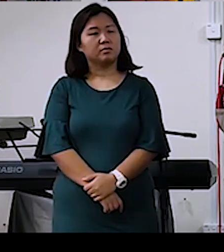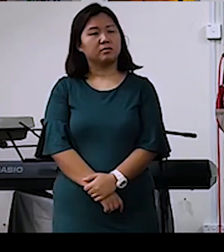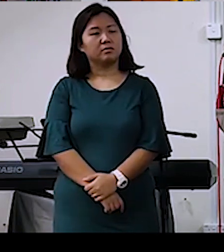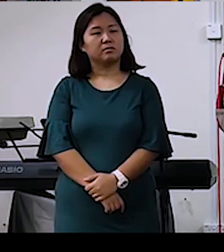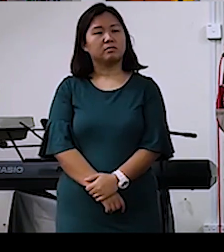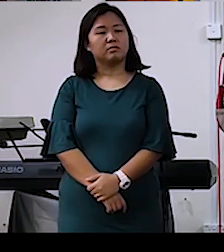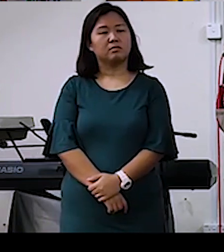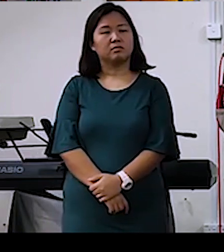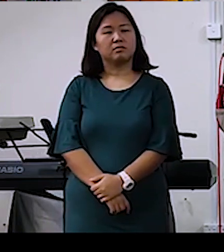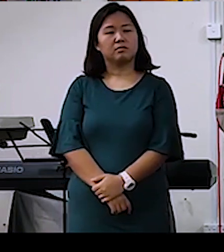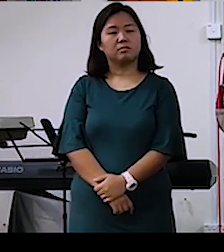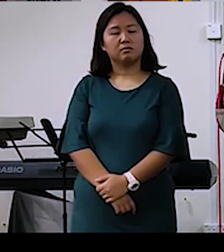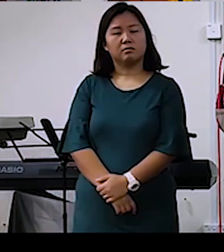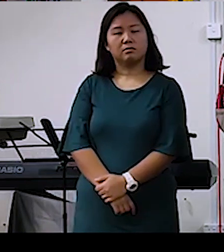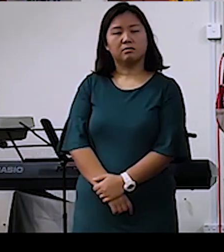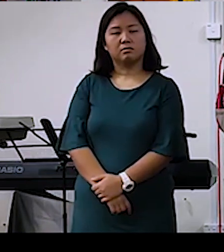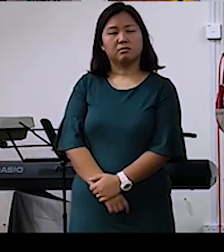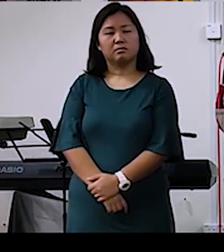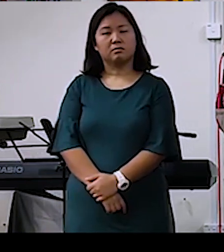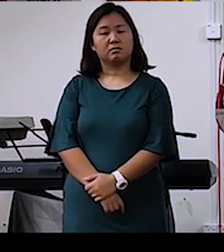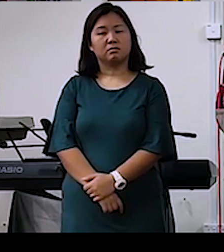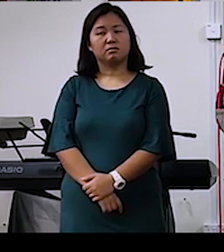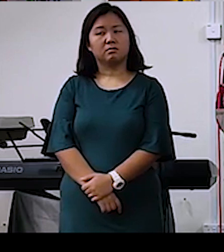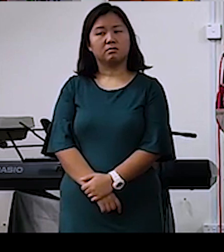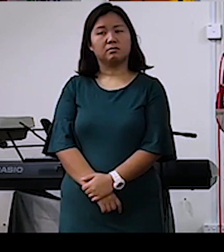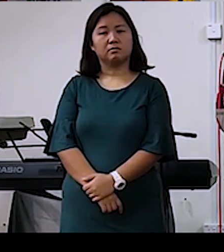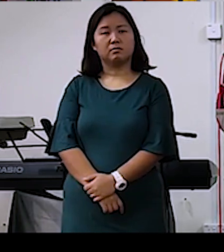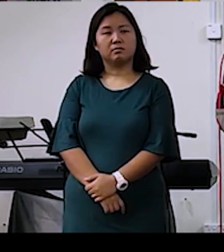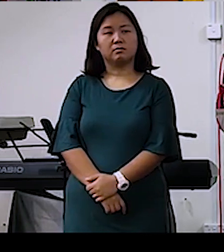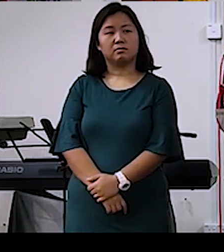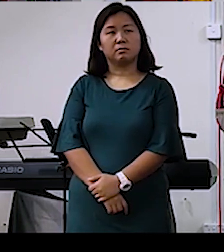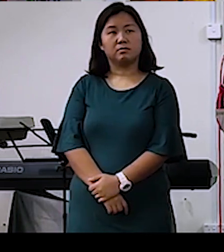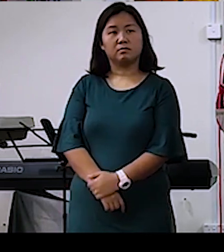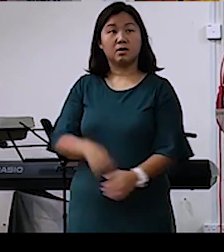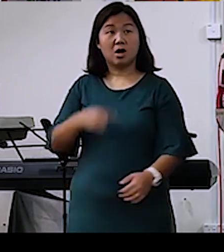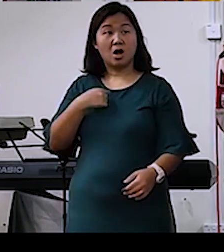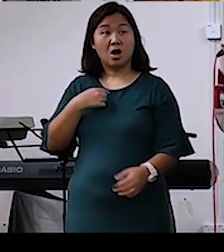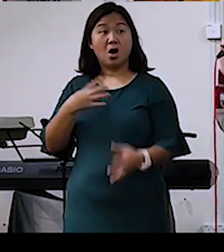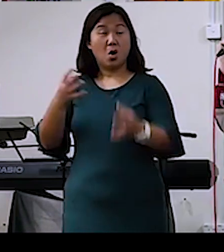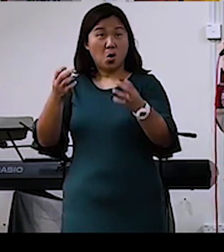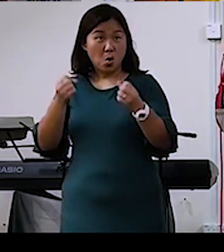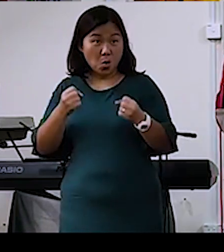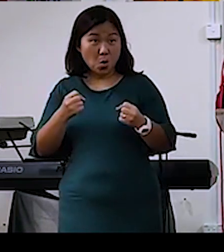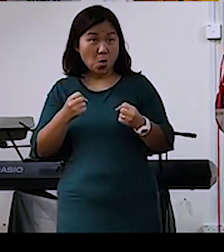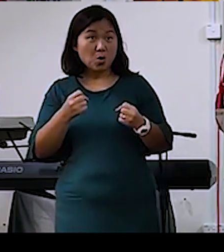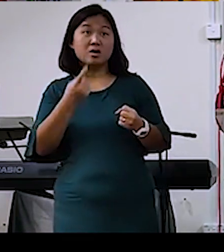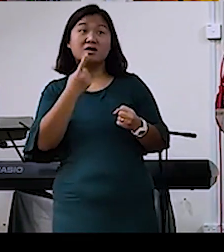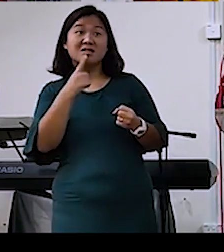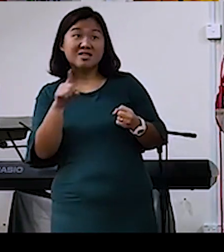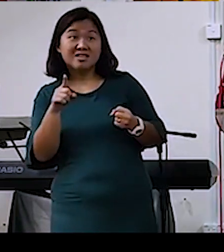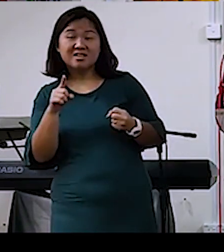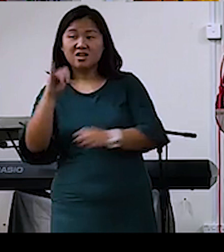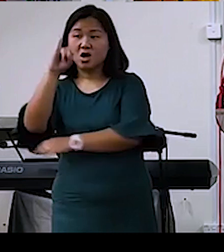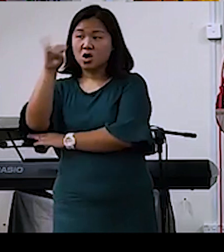你在哪里一方面呢能够啊来啊服侍我们的神。 I just want to call one person out, not come out, just call your name. I want to just